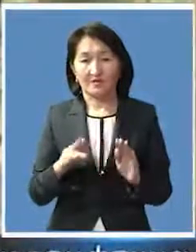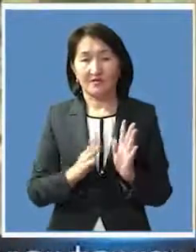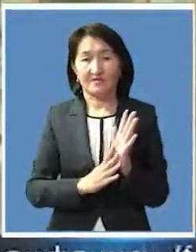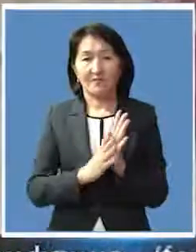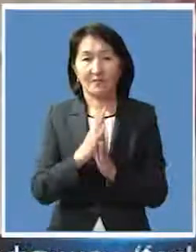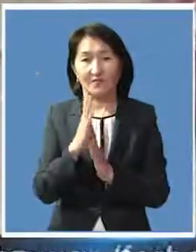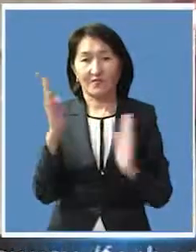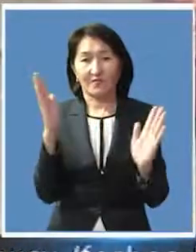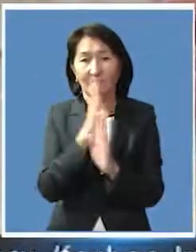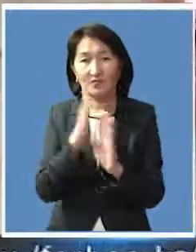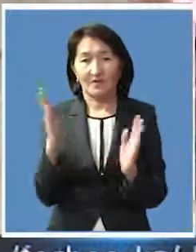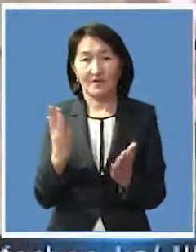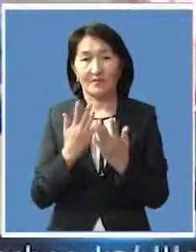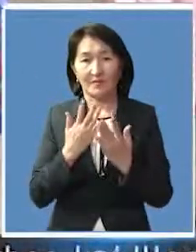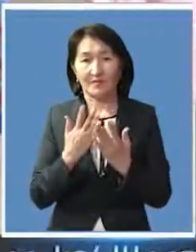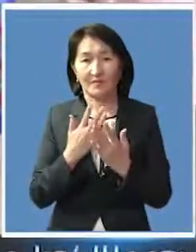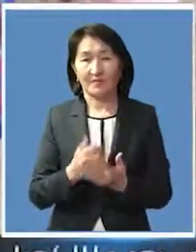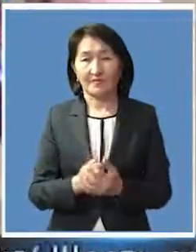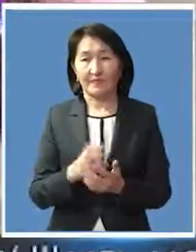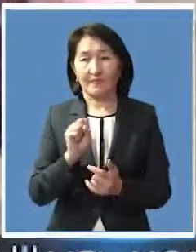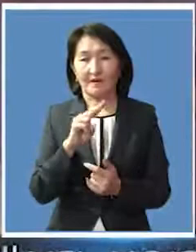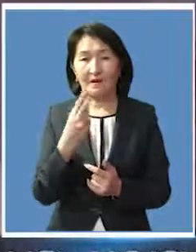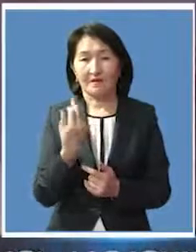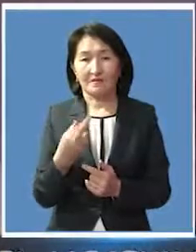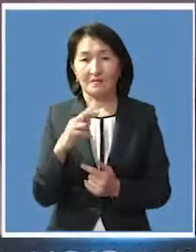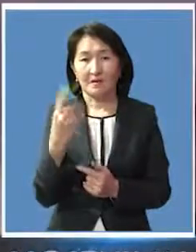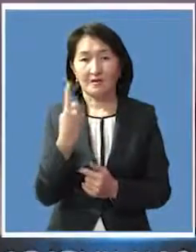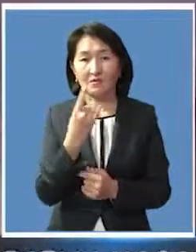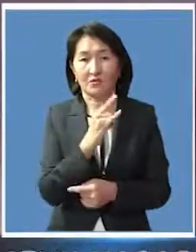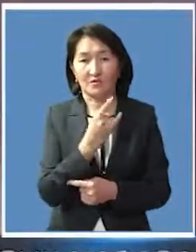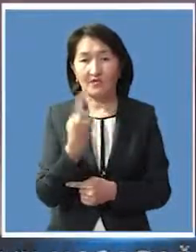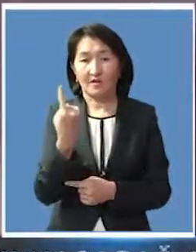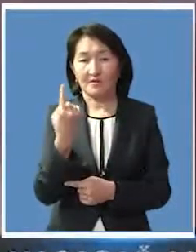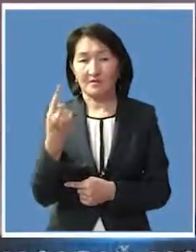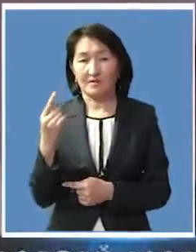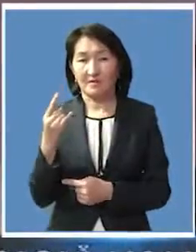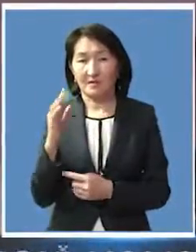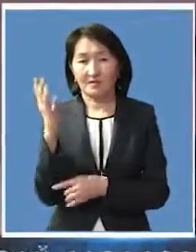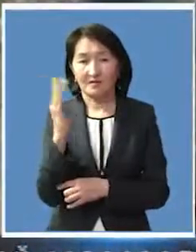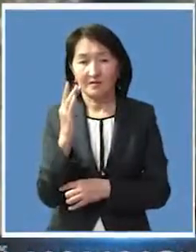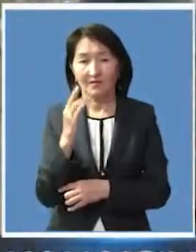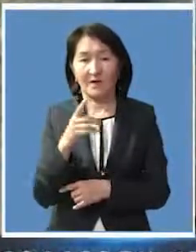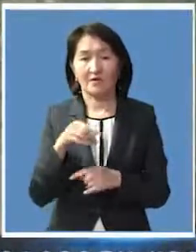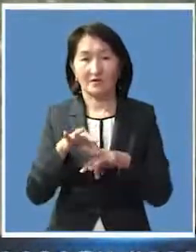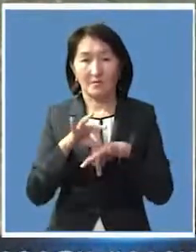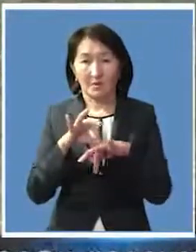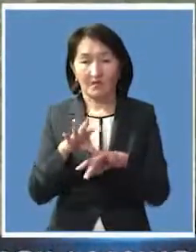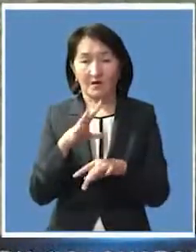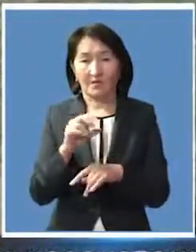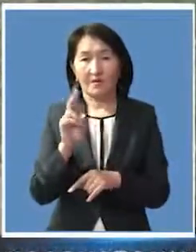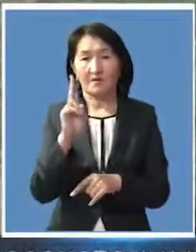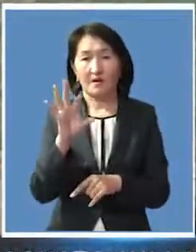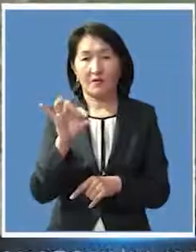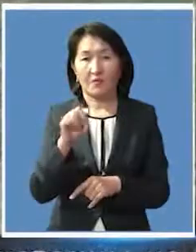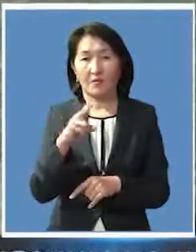воздухом. Акция «Один ребенок, одно дерево» не обошла стороной Курдайский район. В прекрасном настроении собравшиеся на центральной площади местные жители приняли